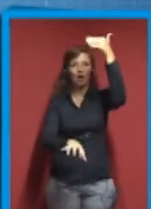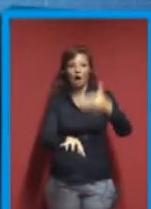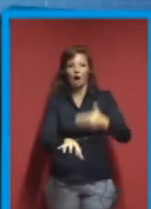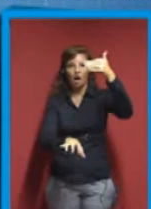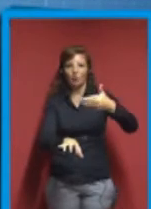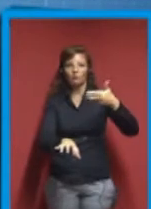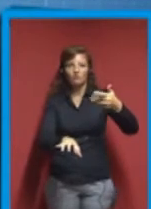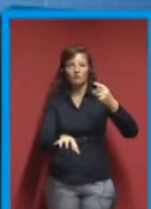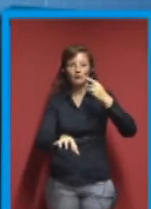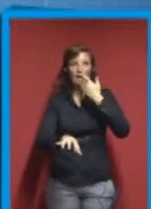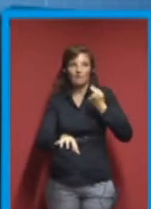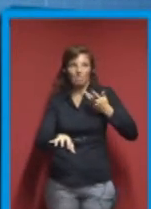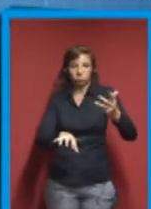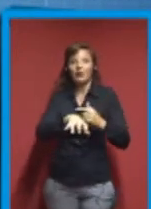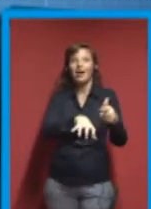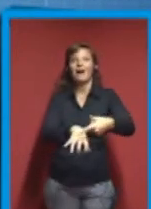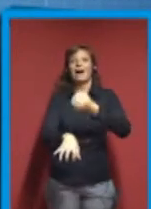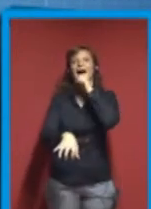contro qualcosa.